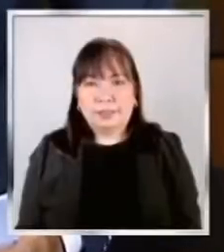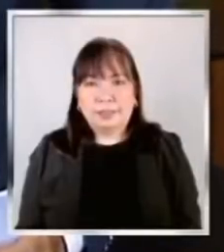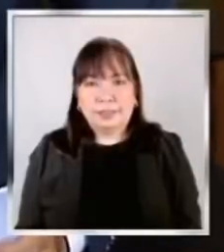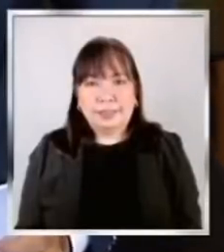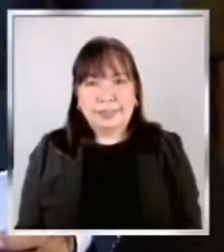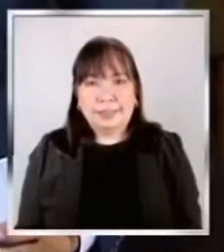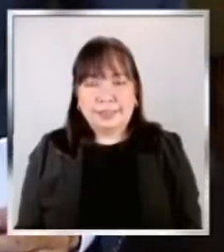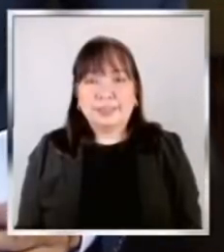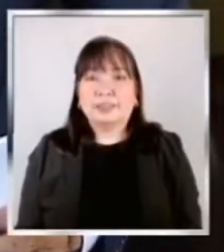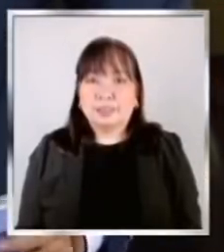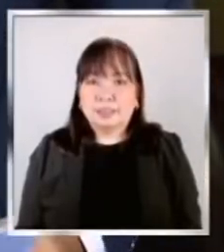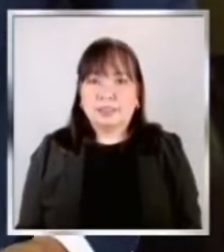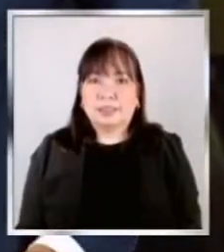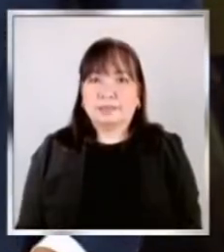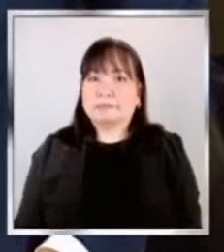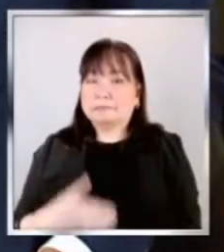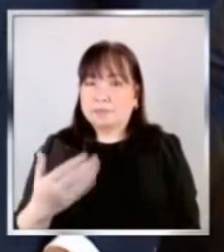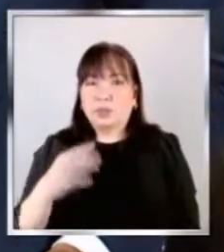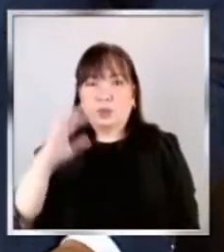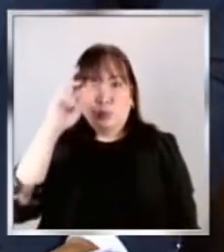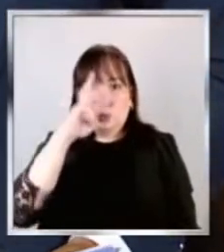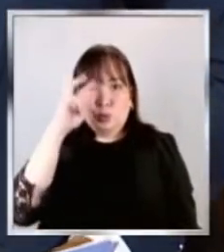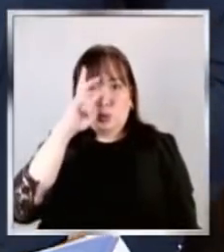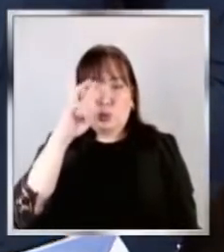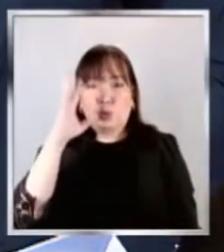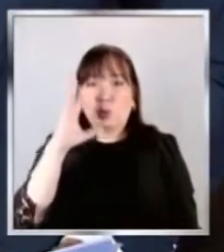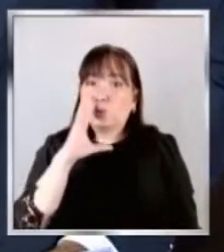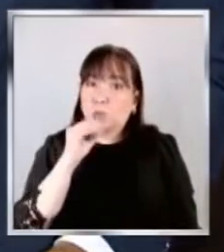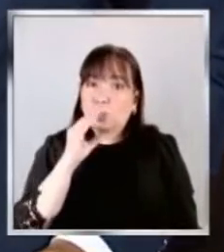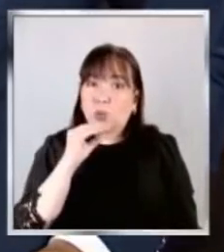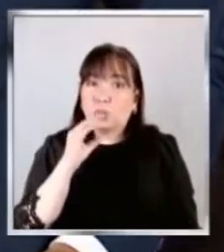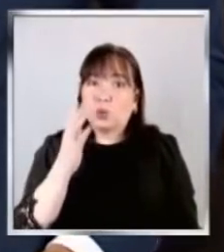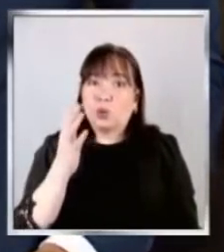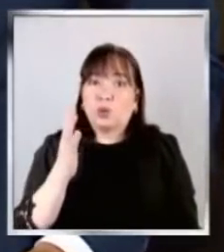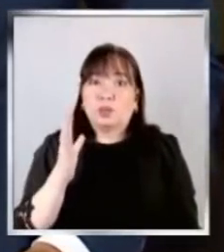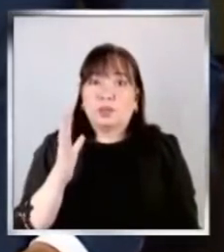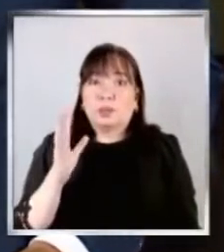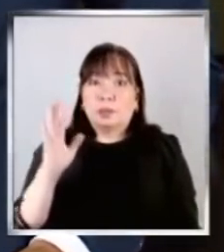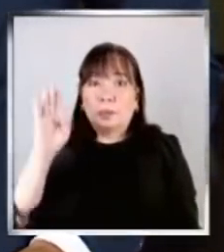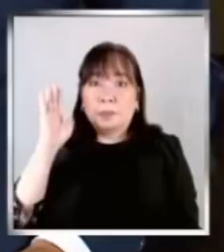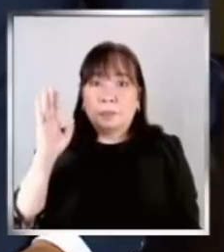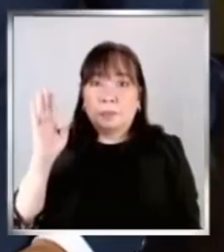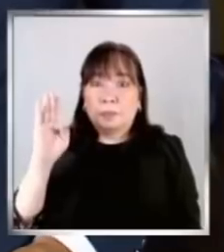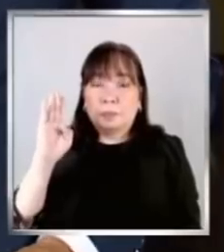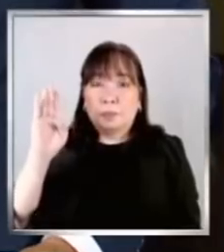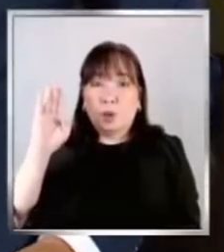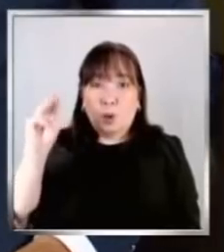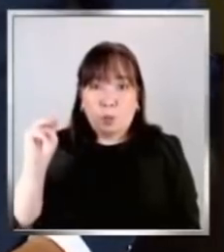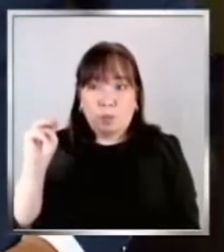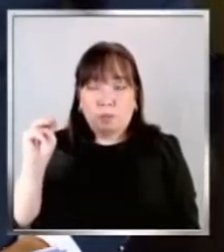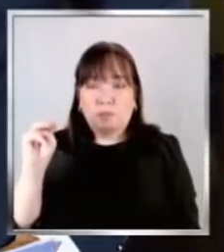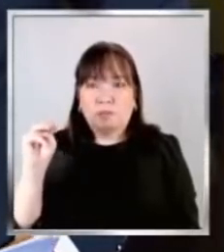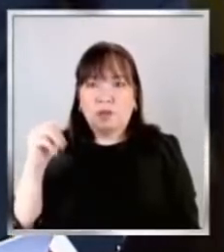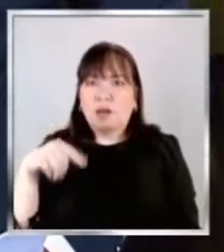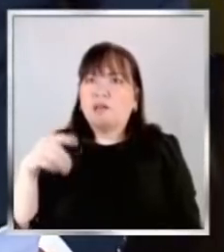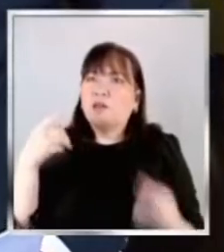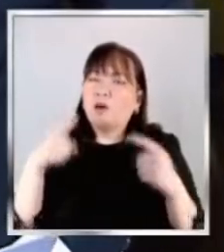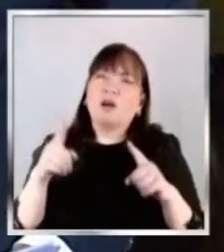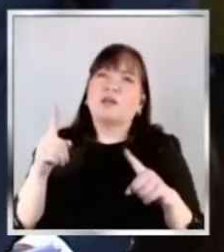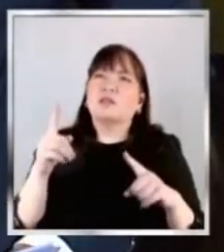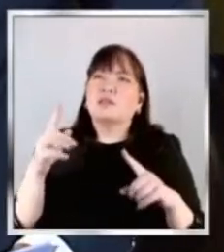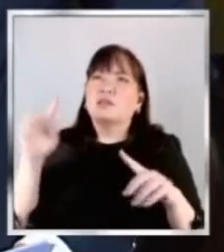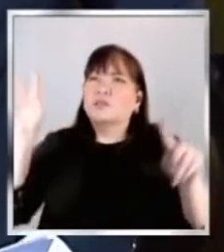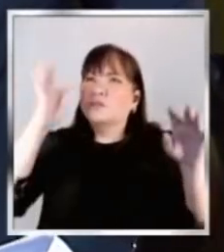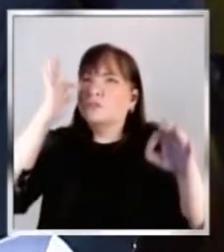Nag-aala daw si dating Senador Bongbong Marcos sa mga kababayan nating naiipit sa kaguluhan sa Ukraine. At nang tanungin, sinabi